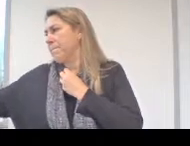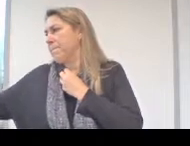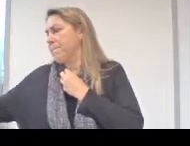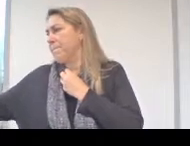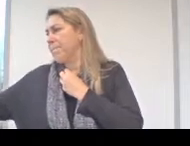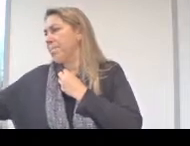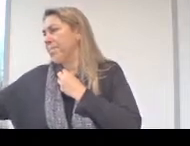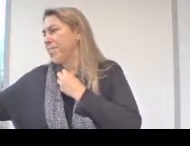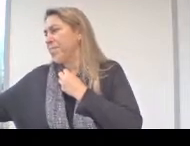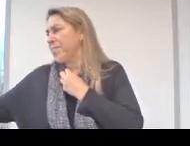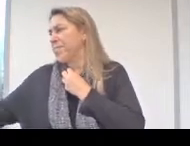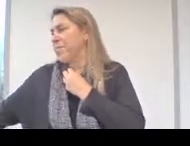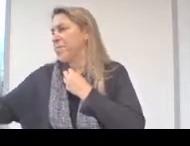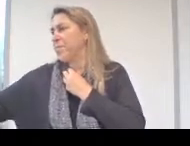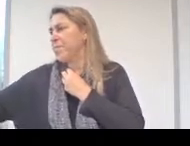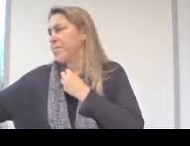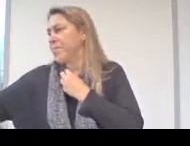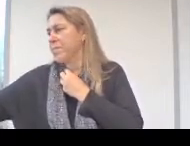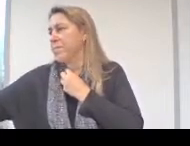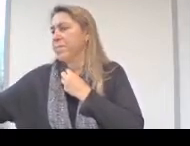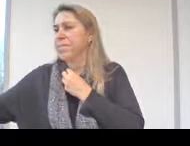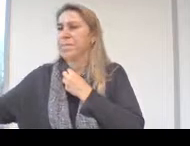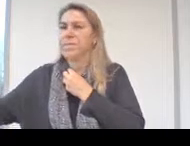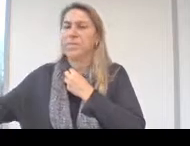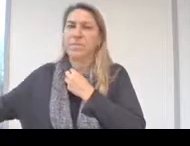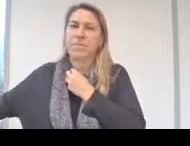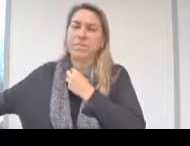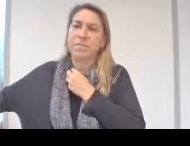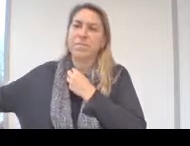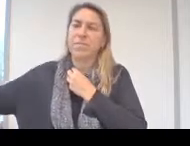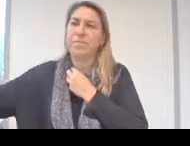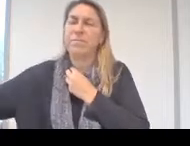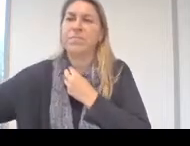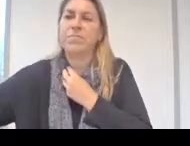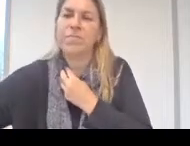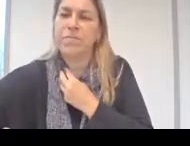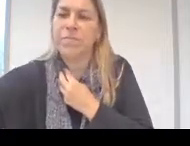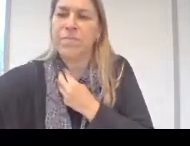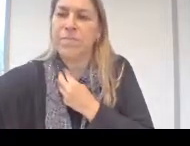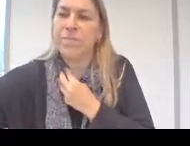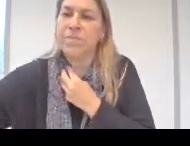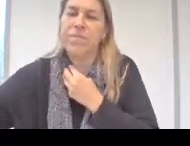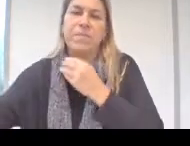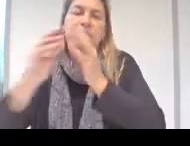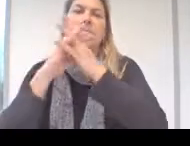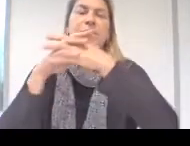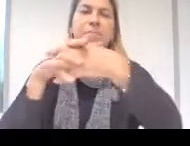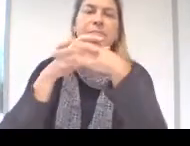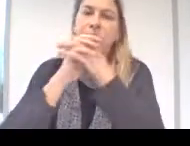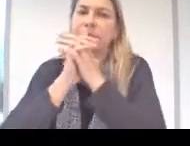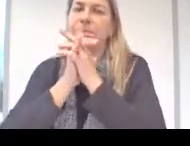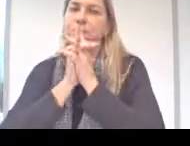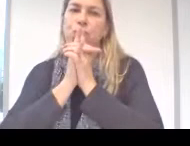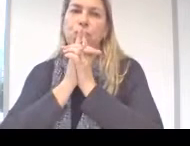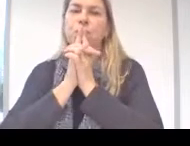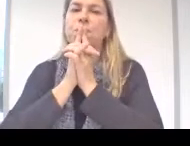On parle de compétences transférables. C'est vrai que vous avez vu tous ces métiers. Je crois qu'on en a présenté une grande partie, pas tous,